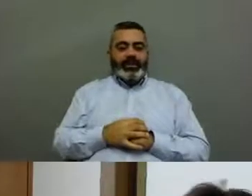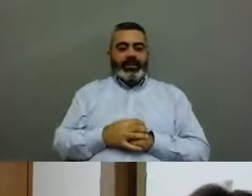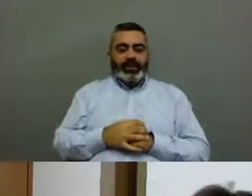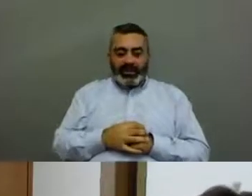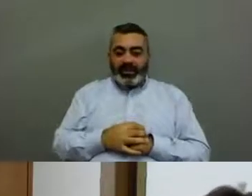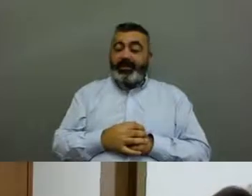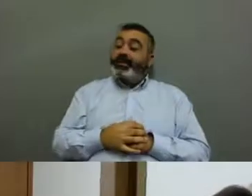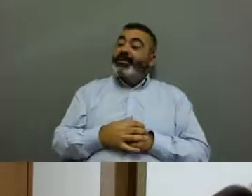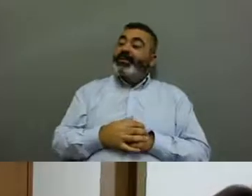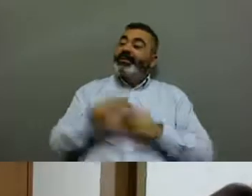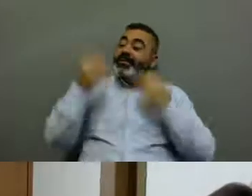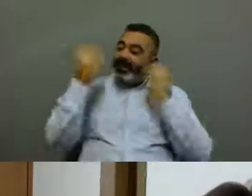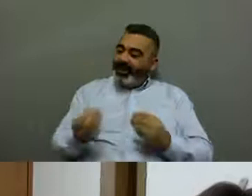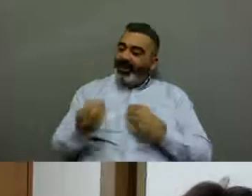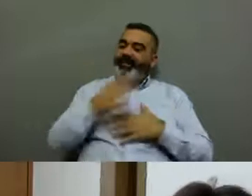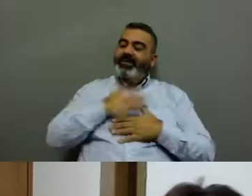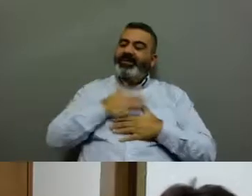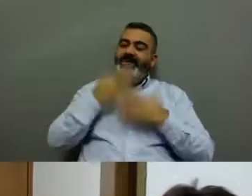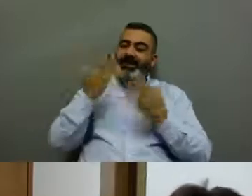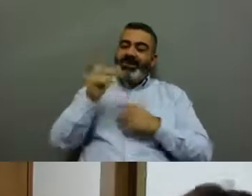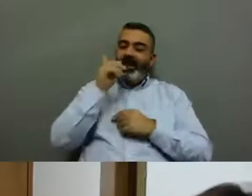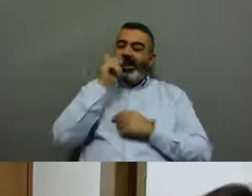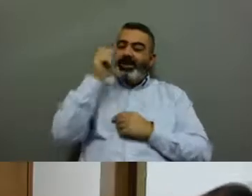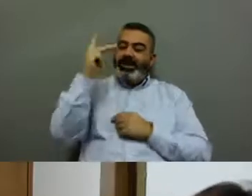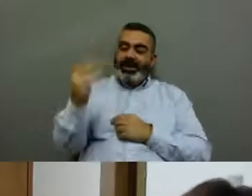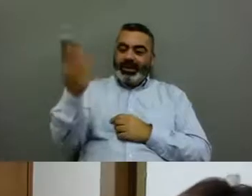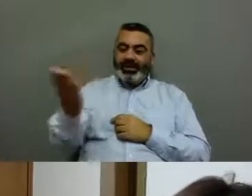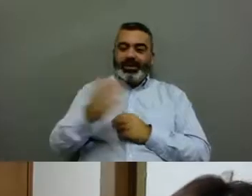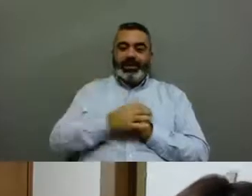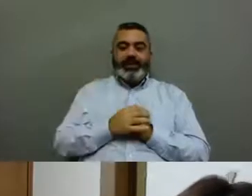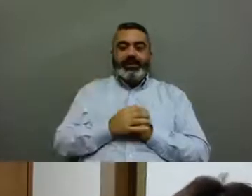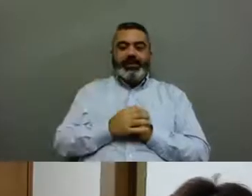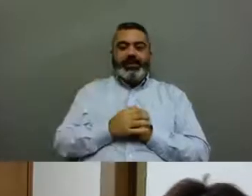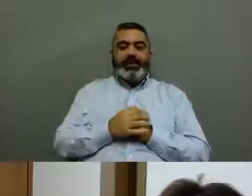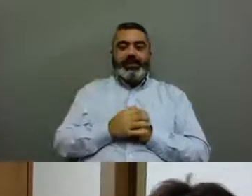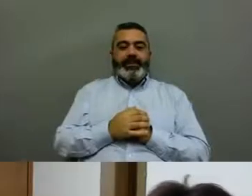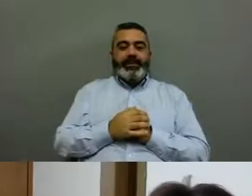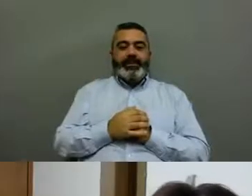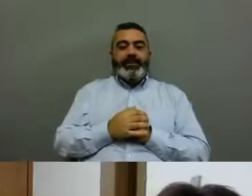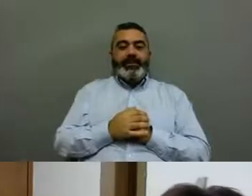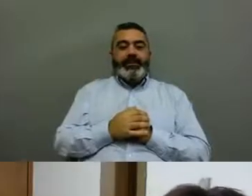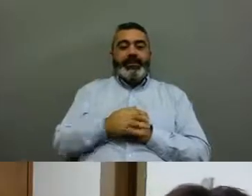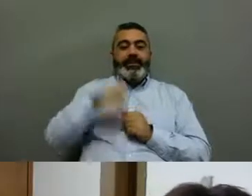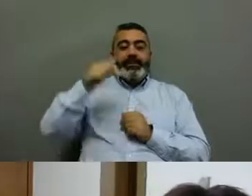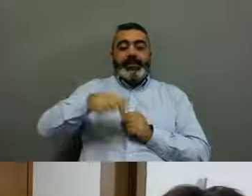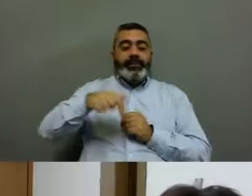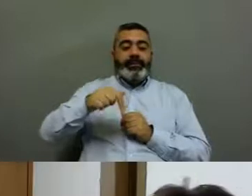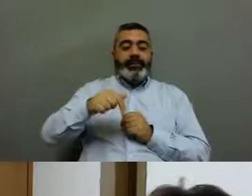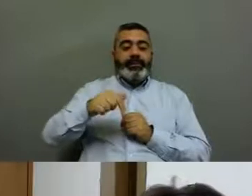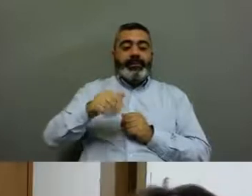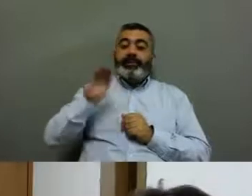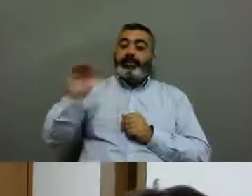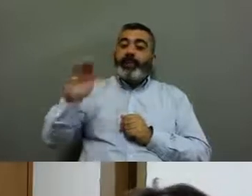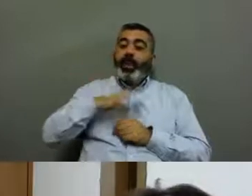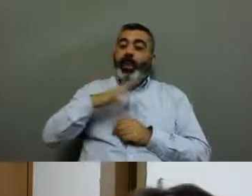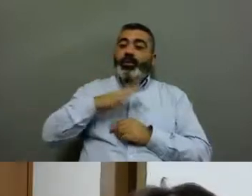Ωραία, σας ευχαριστώ κύριε Κίτσιο. Να δώσω λίγο το λόγο στο κοινό